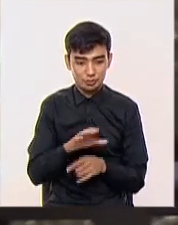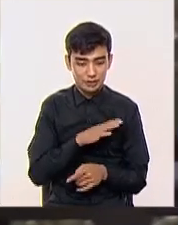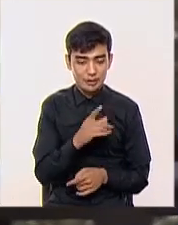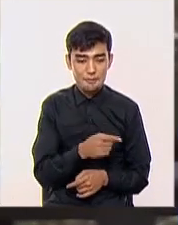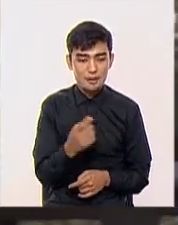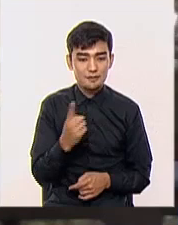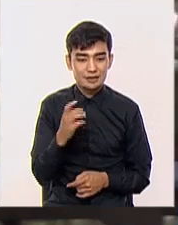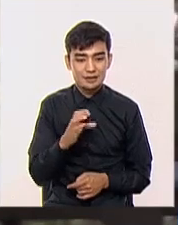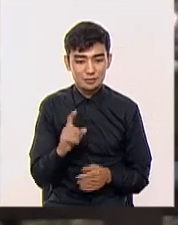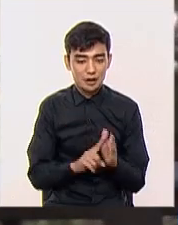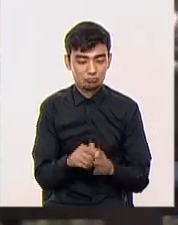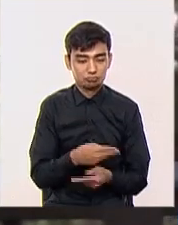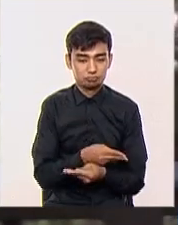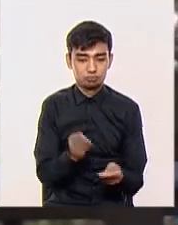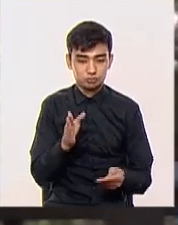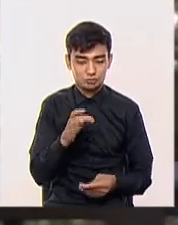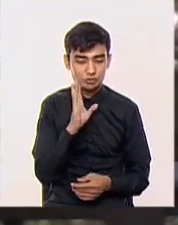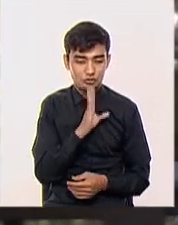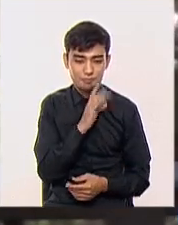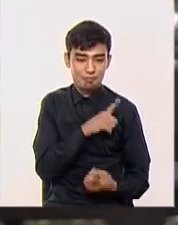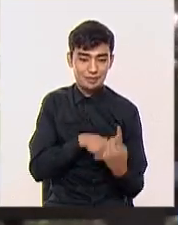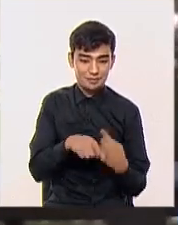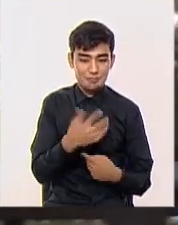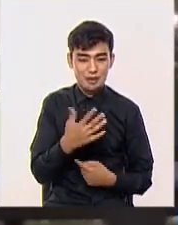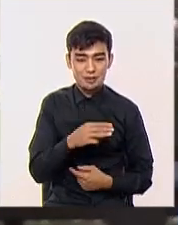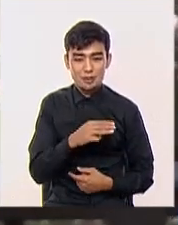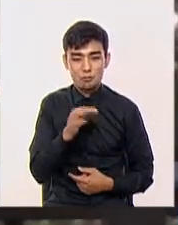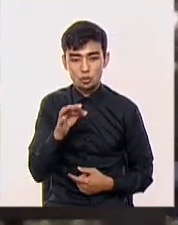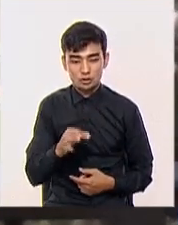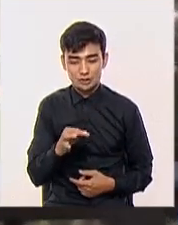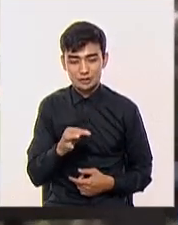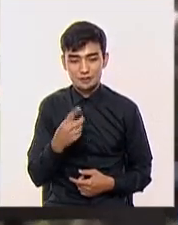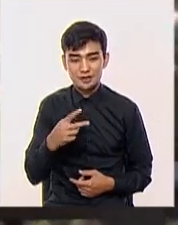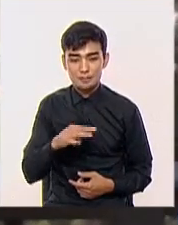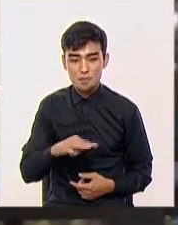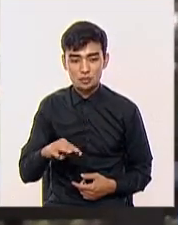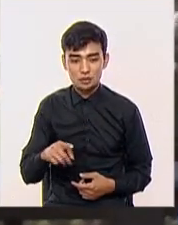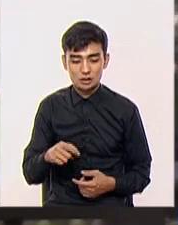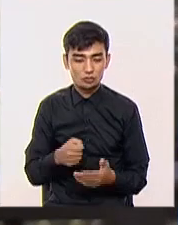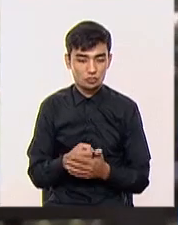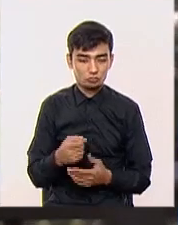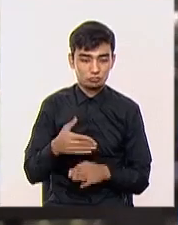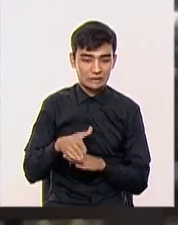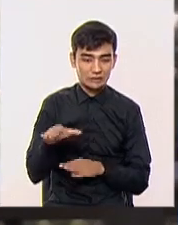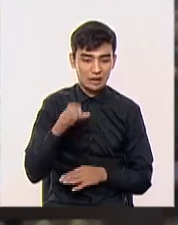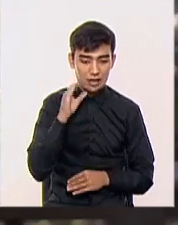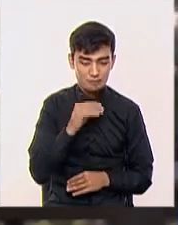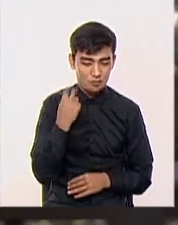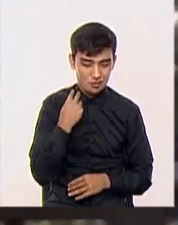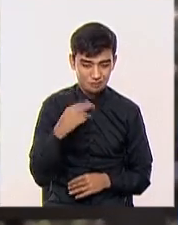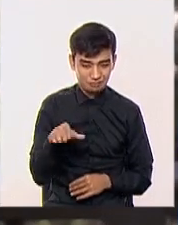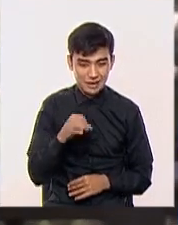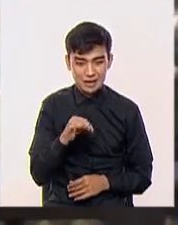1-ші қаңтардан бастап беріледі. Яғни кәсіпкер әйелдер 5%-дық мөлшерлемемен 20 миллион теңгеден аспайтын соманы қарызға алады. Ал